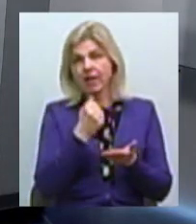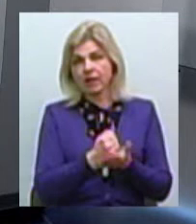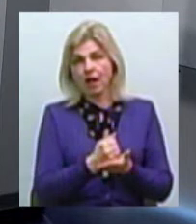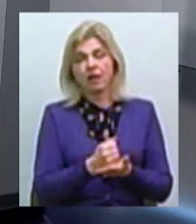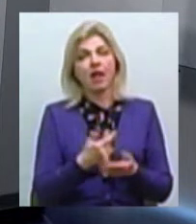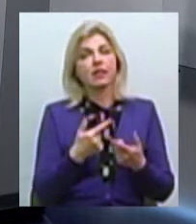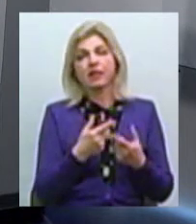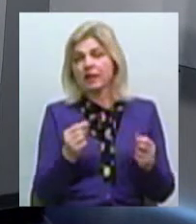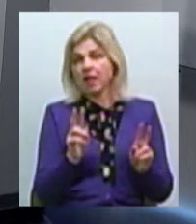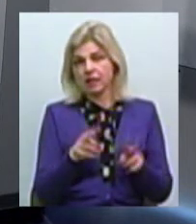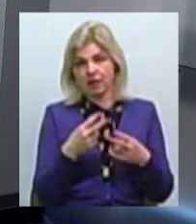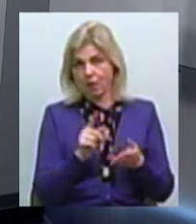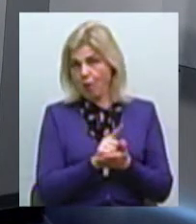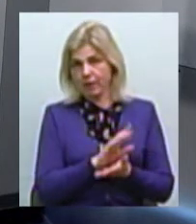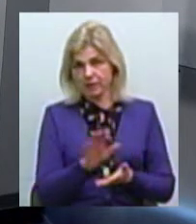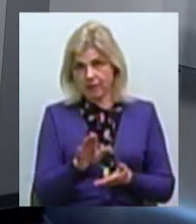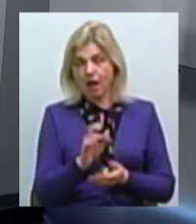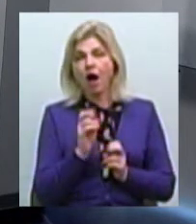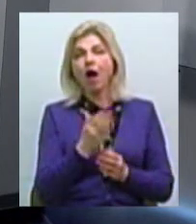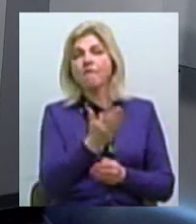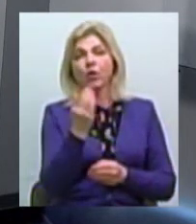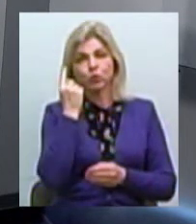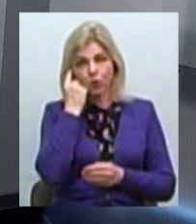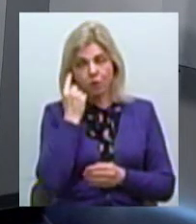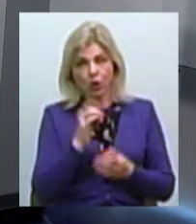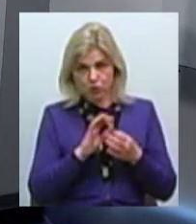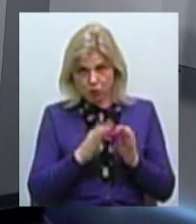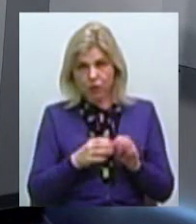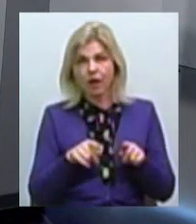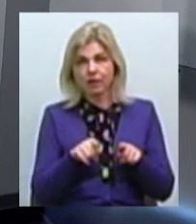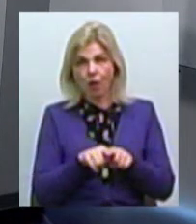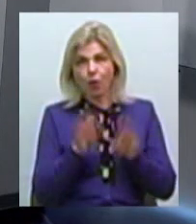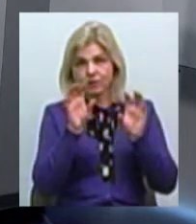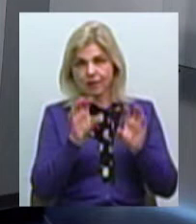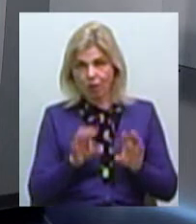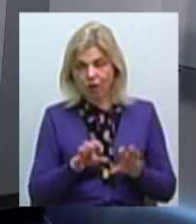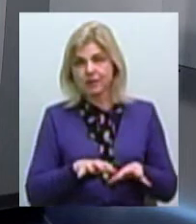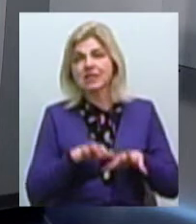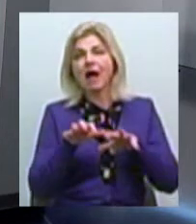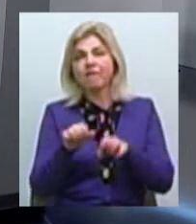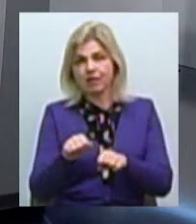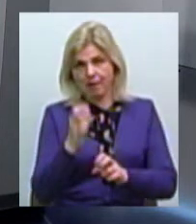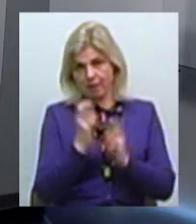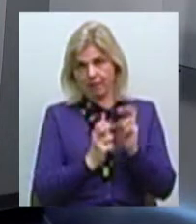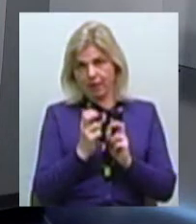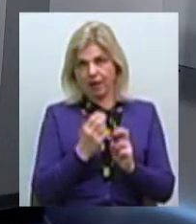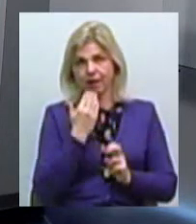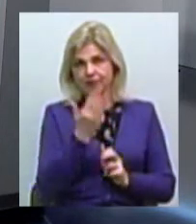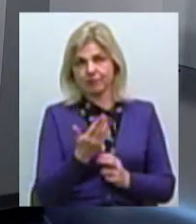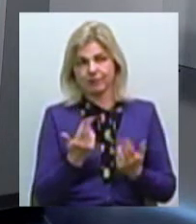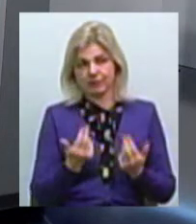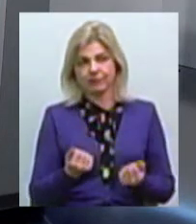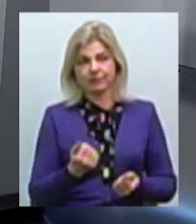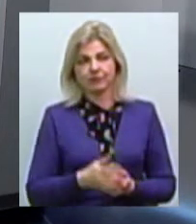обязательно как вы думаете сложно было при такой законодательной базе захватить предприятия думаю